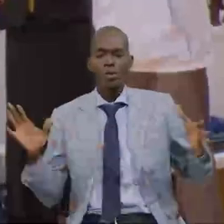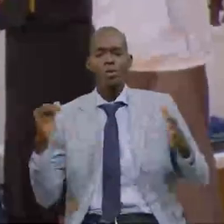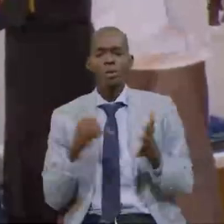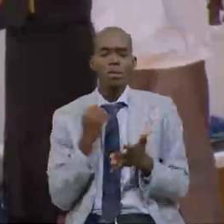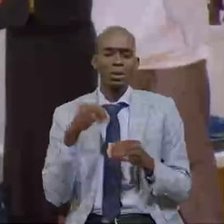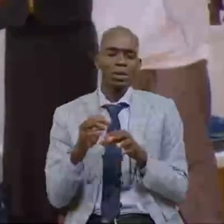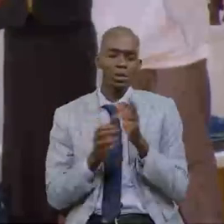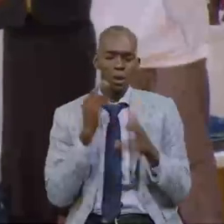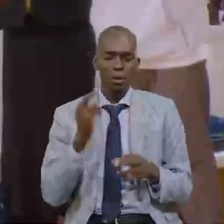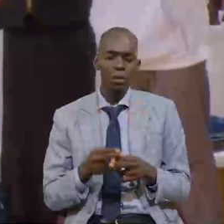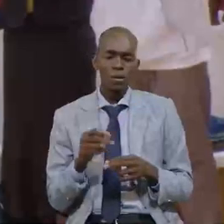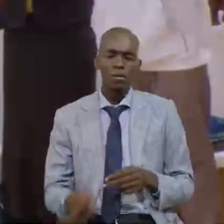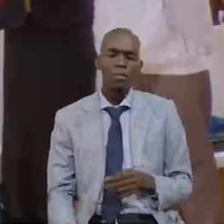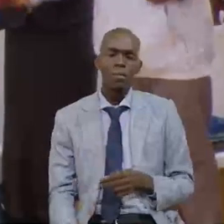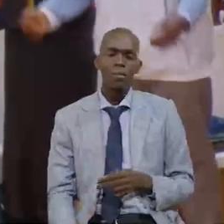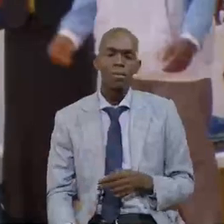nom de Jésus.